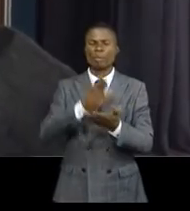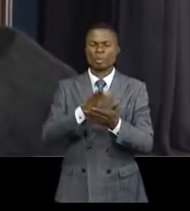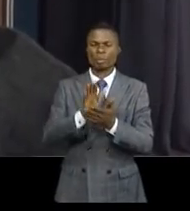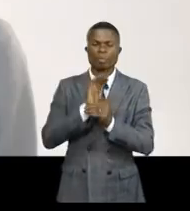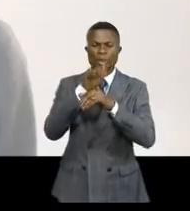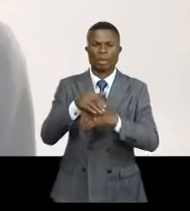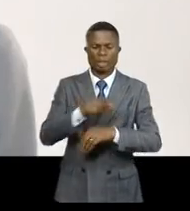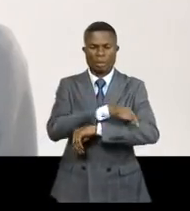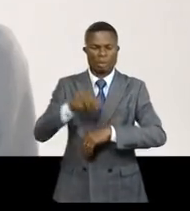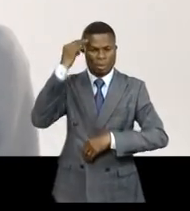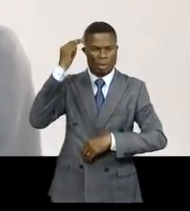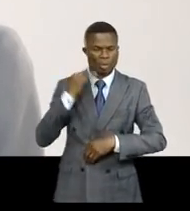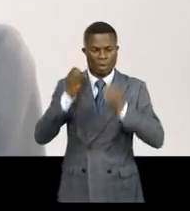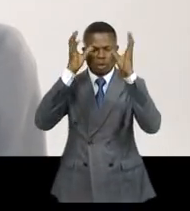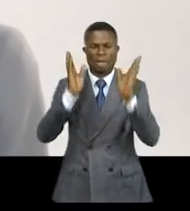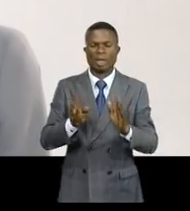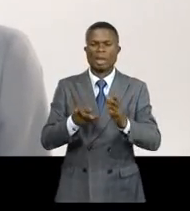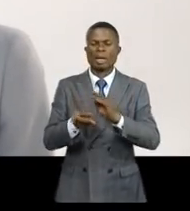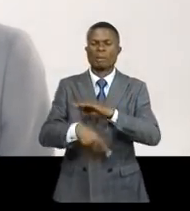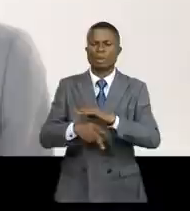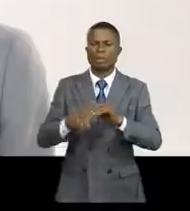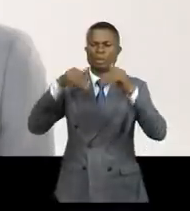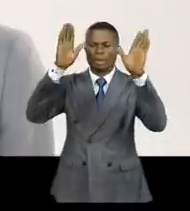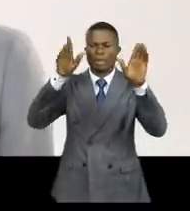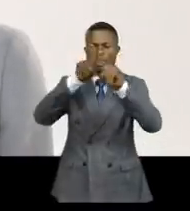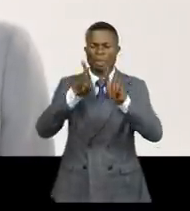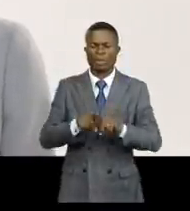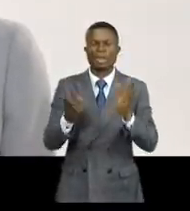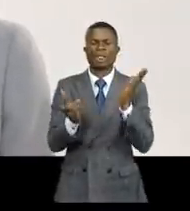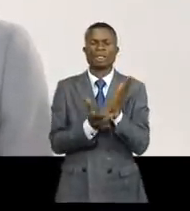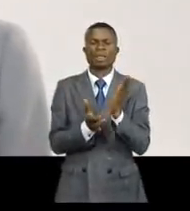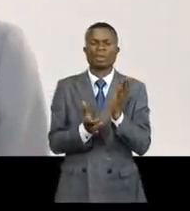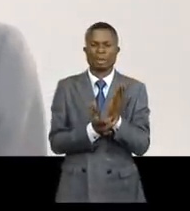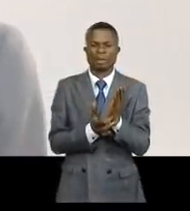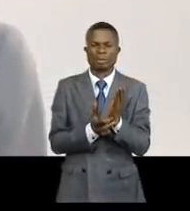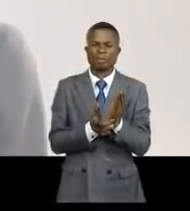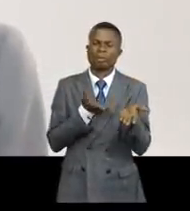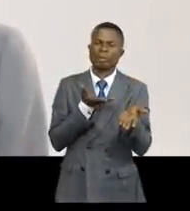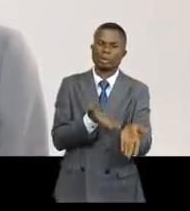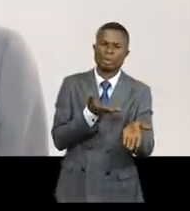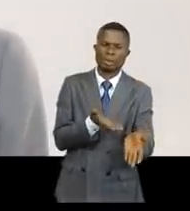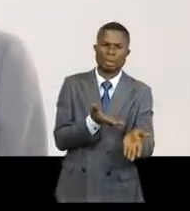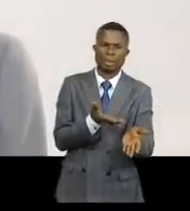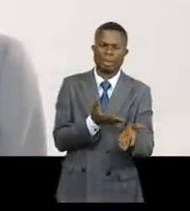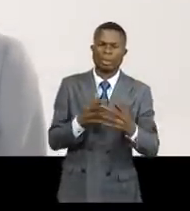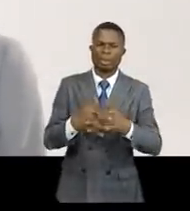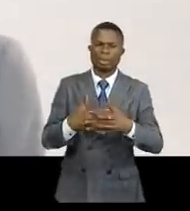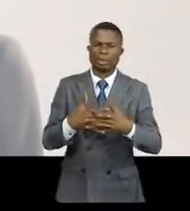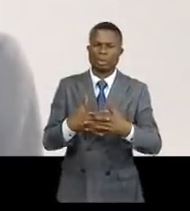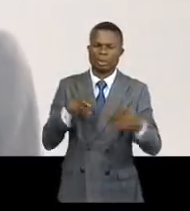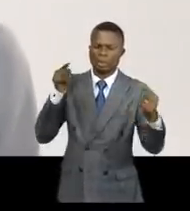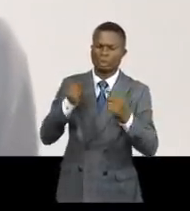Du ministère de l'enseignement primaire, secondaire et technique a accompagné ces partenariats jusqu'à